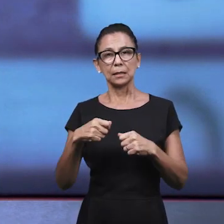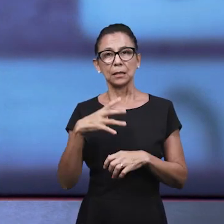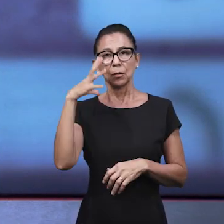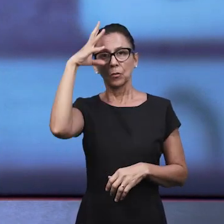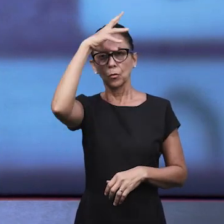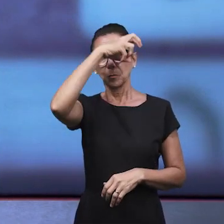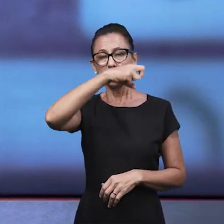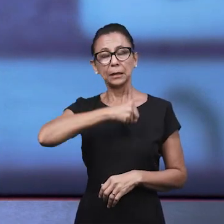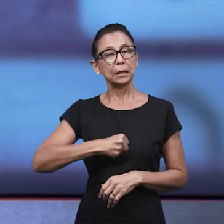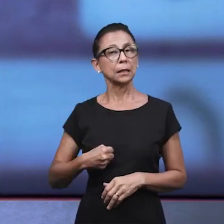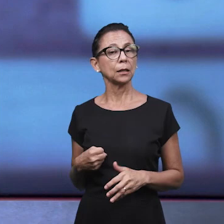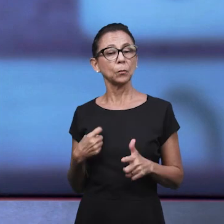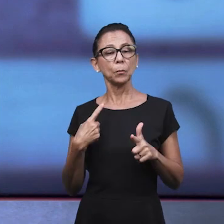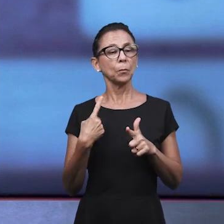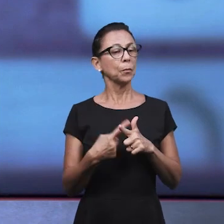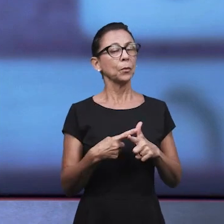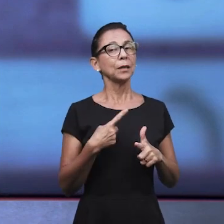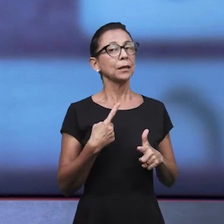jeu.